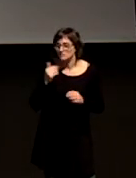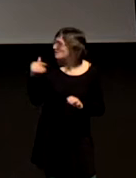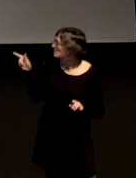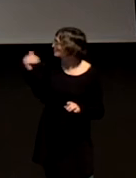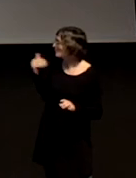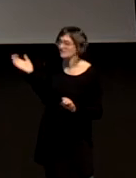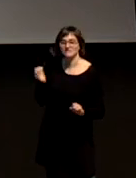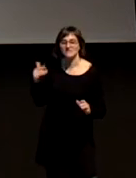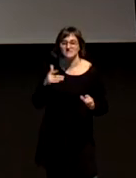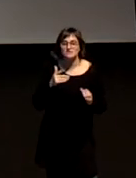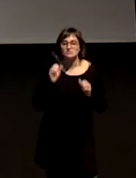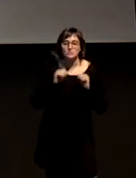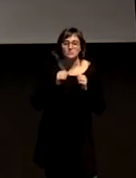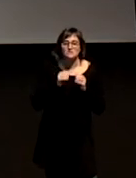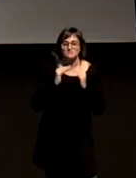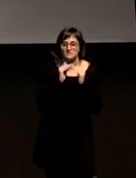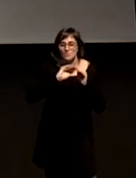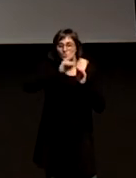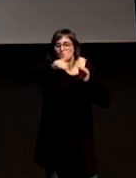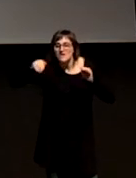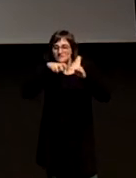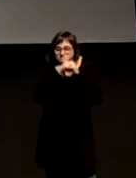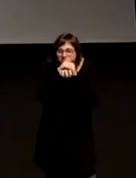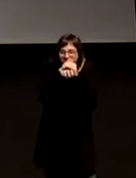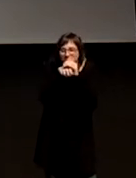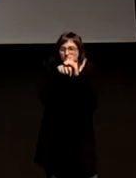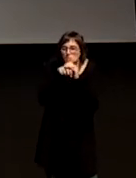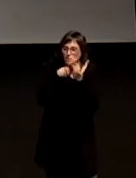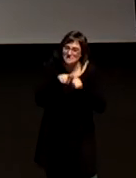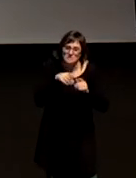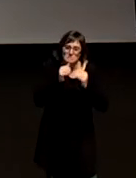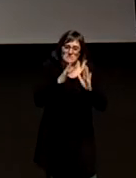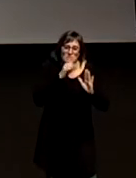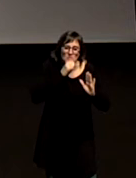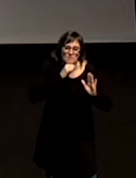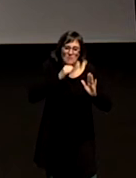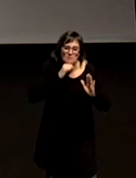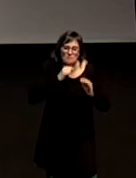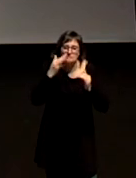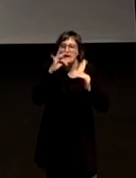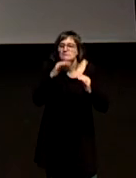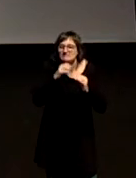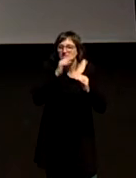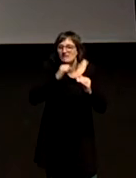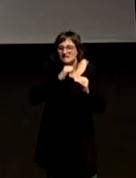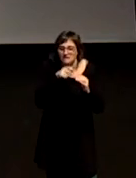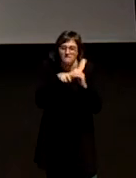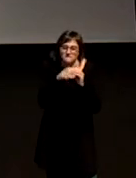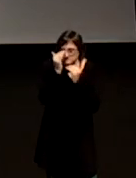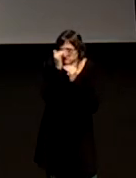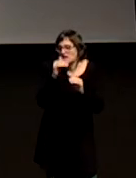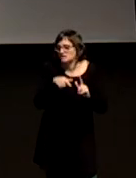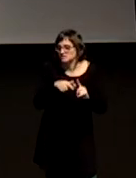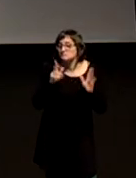souder les tuiles elle elle affectionne les vieux bâtiments les vieilles fermes mais à l'origine c'est un oiseau